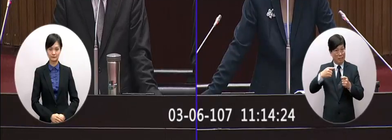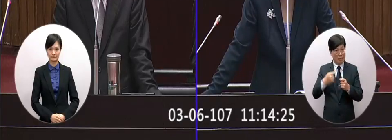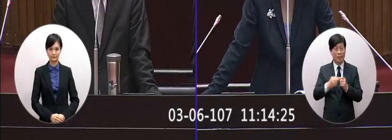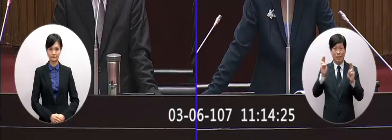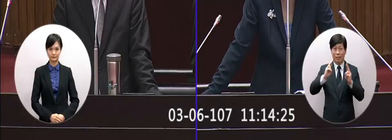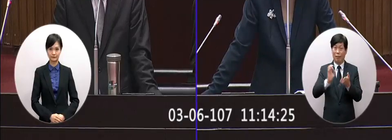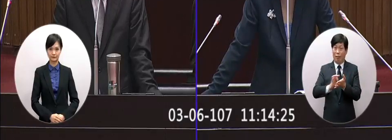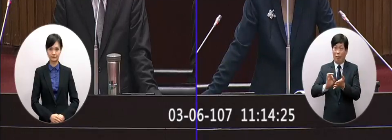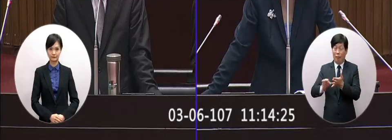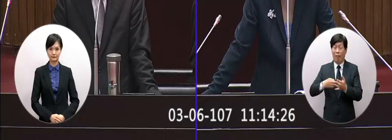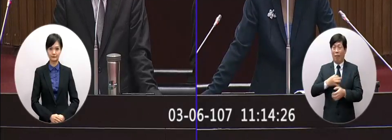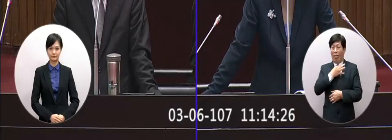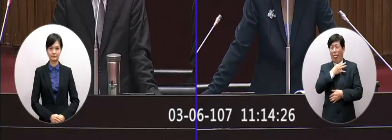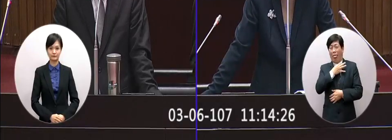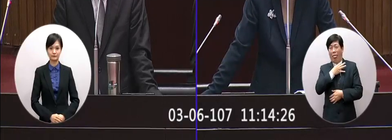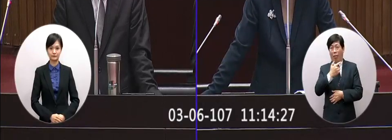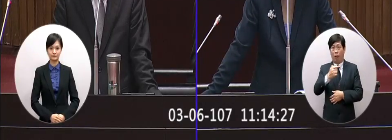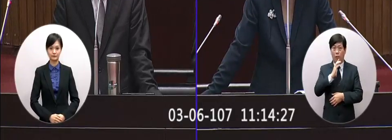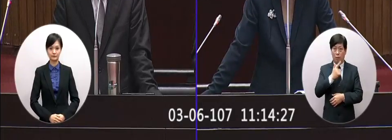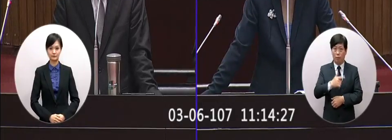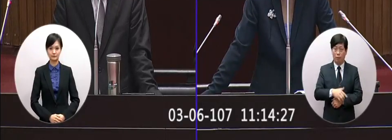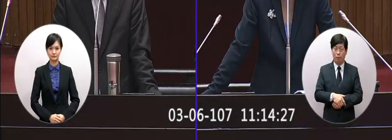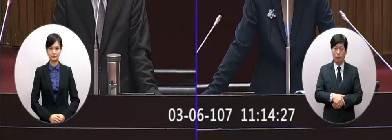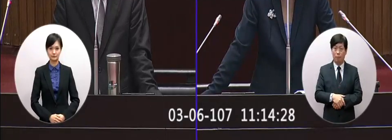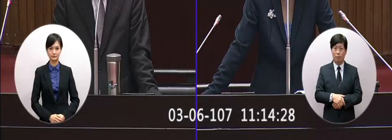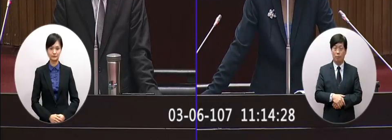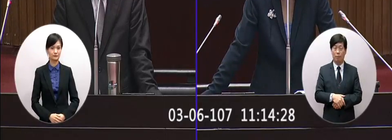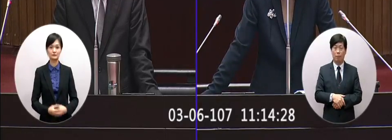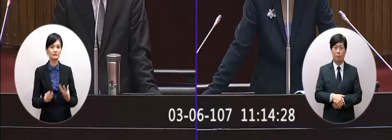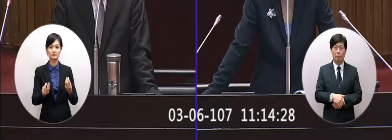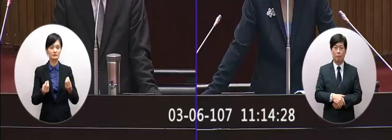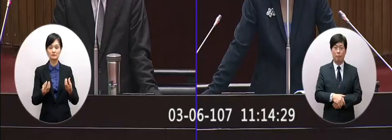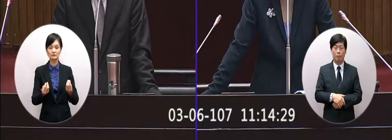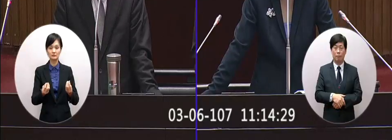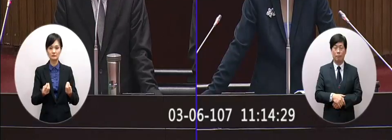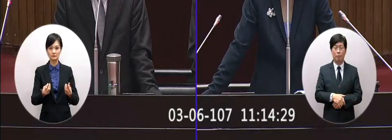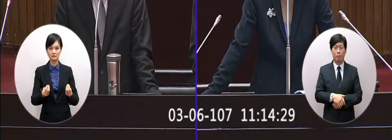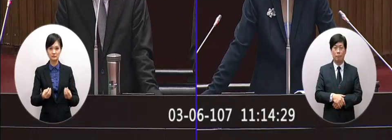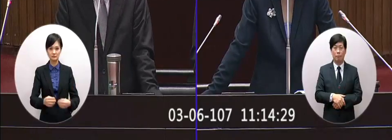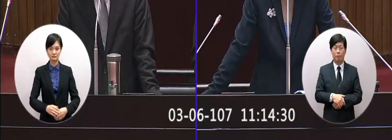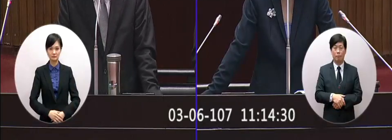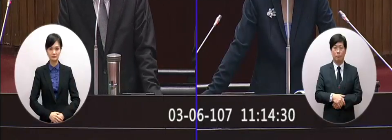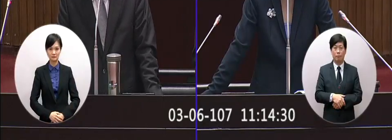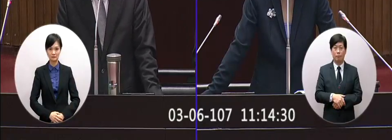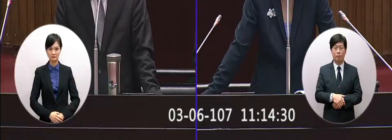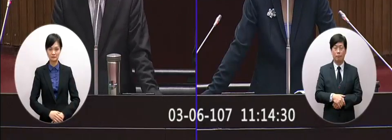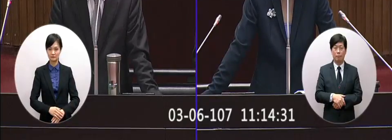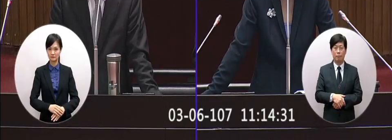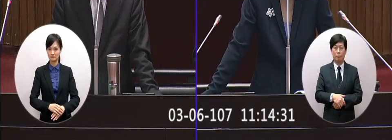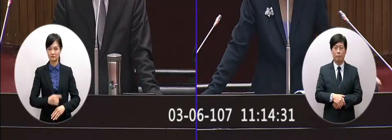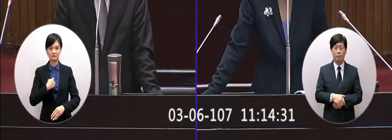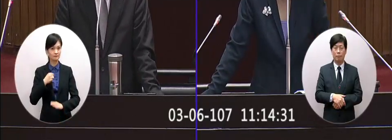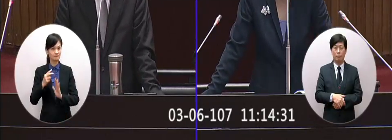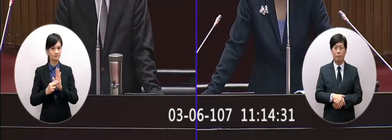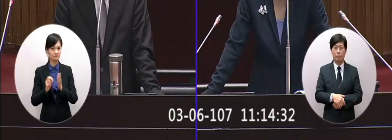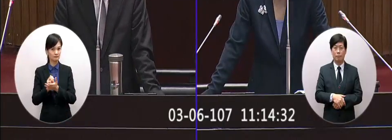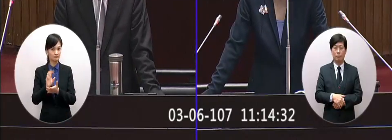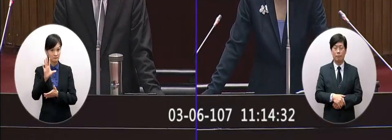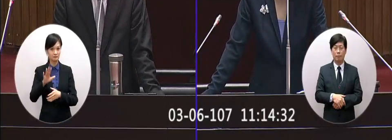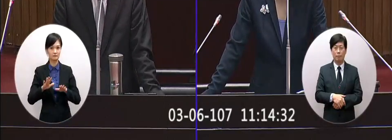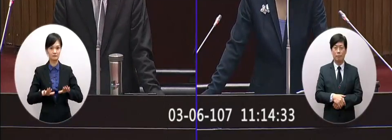影达到夜客模的阶段了吗，部长？ 没有这个情况。 那我 那个各位，我跟你报告哈，就是说目